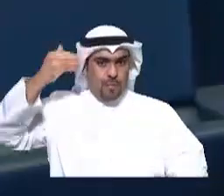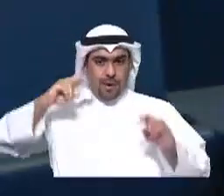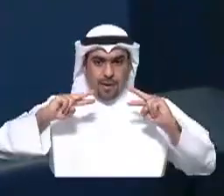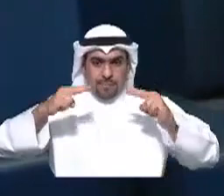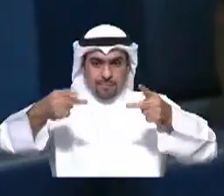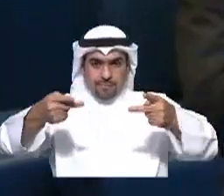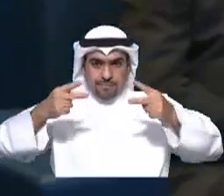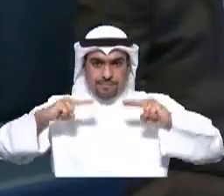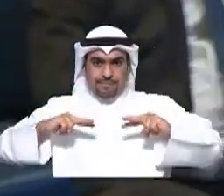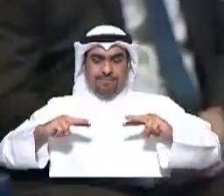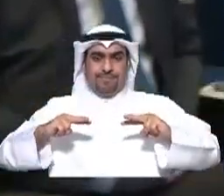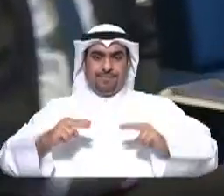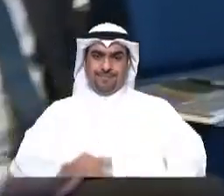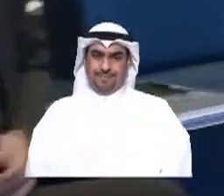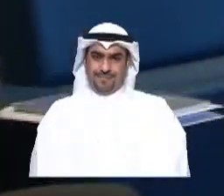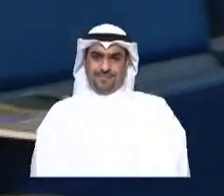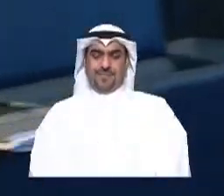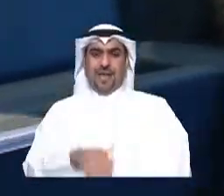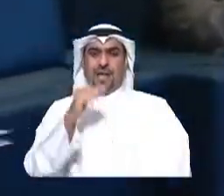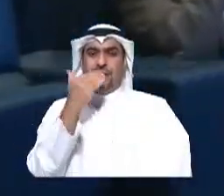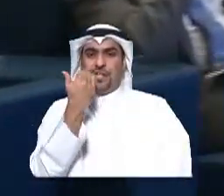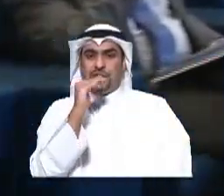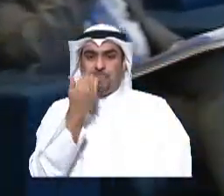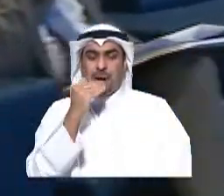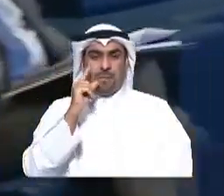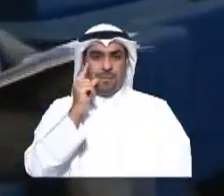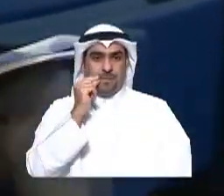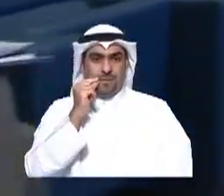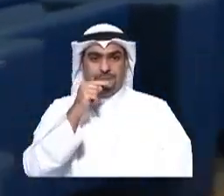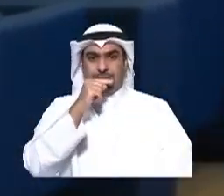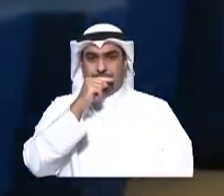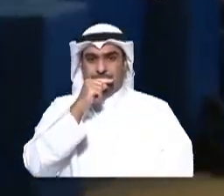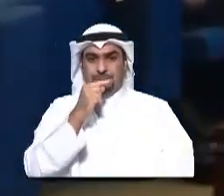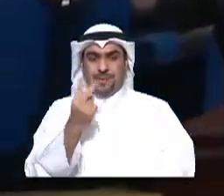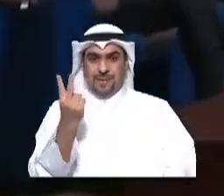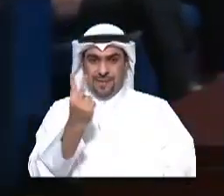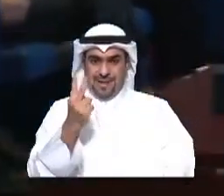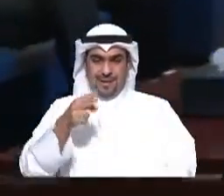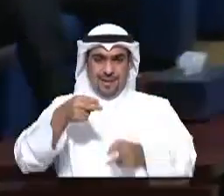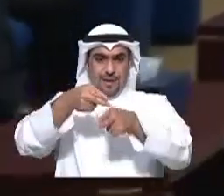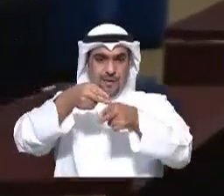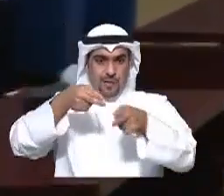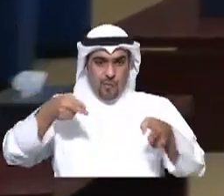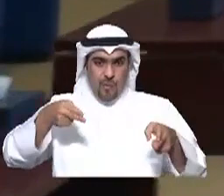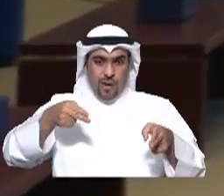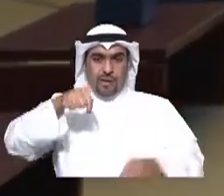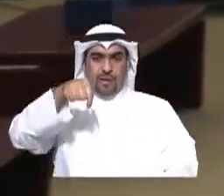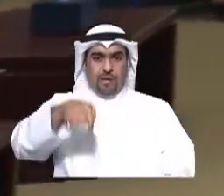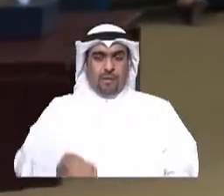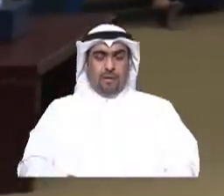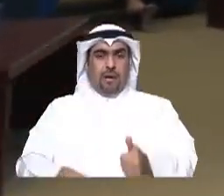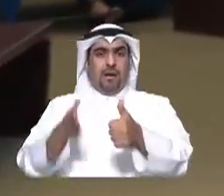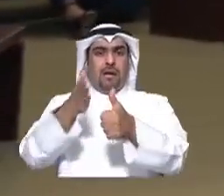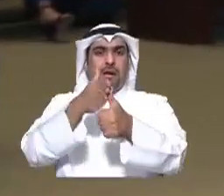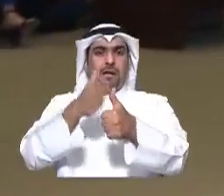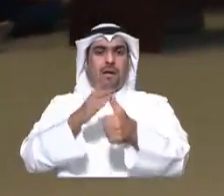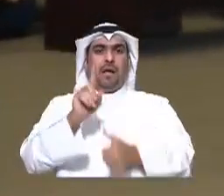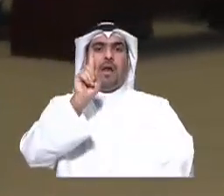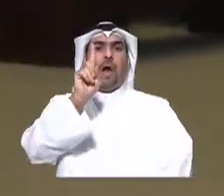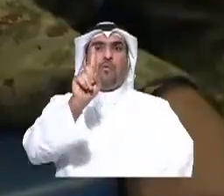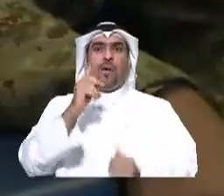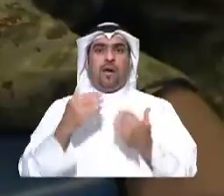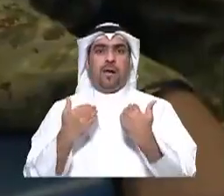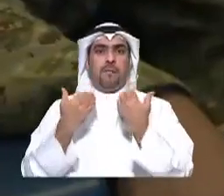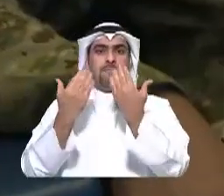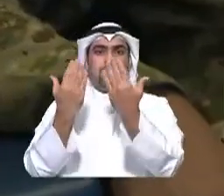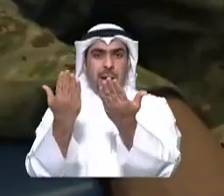المجال. شباب وشابات الكويت يتصدرون المراكز الوظيفية في أهم المنظمات العالمية، ولعل